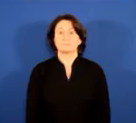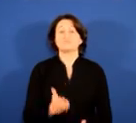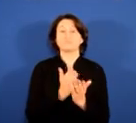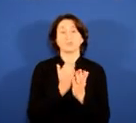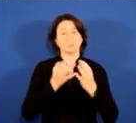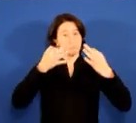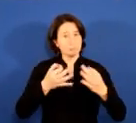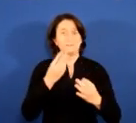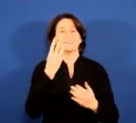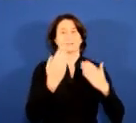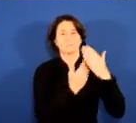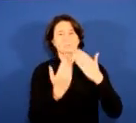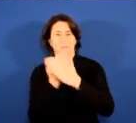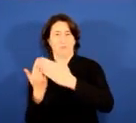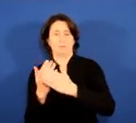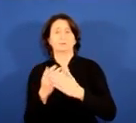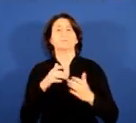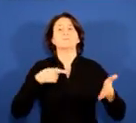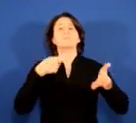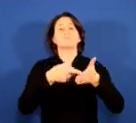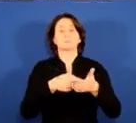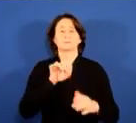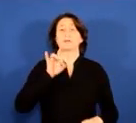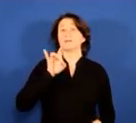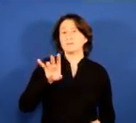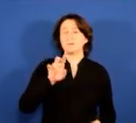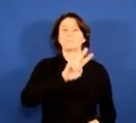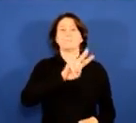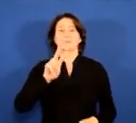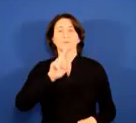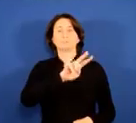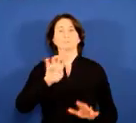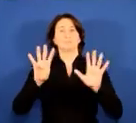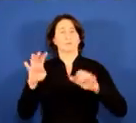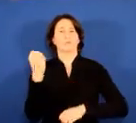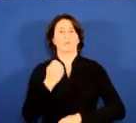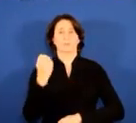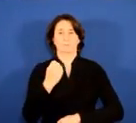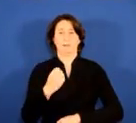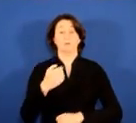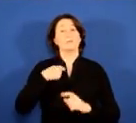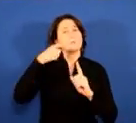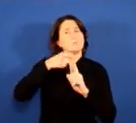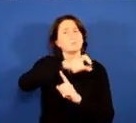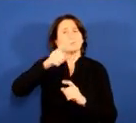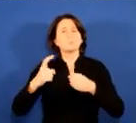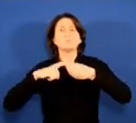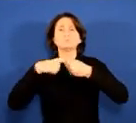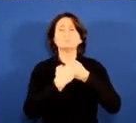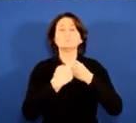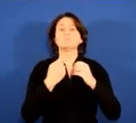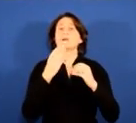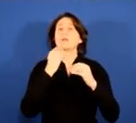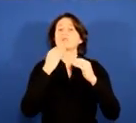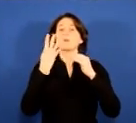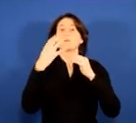ornitologiaren munduan mugitzen diren pertsonen parte hartzea eta hastapena laguntzeko bideratuta dago. Ikastaroa 3 asteburutan egingo da